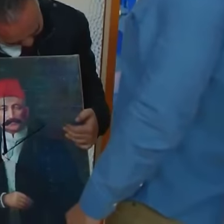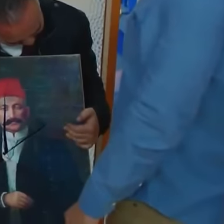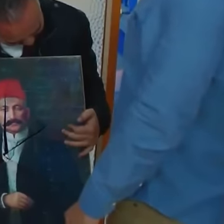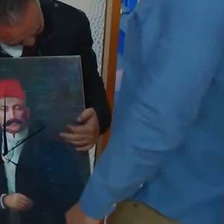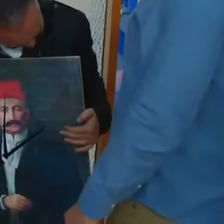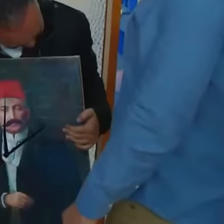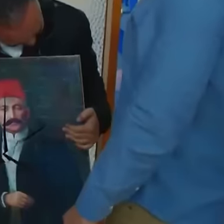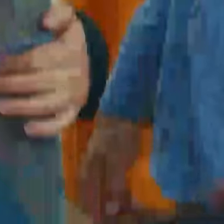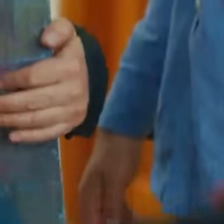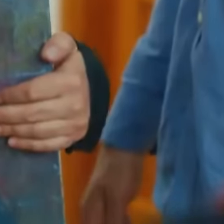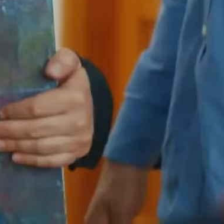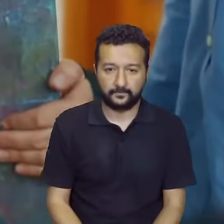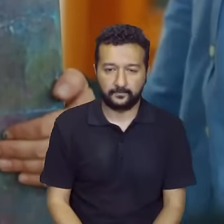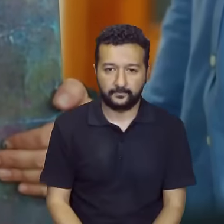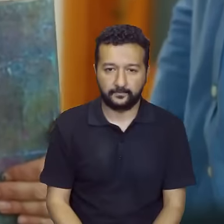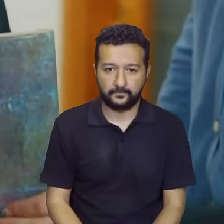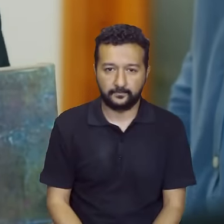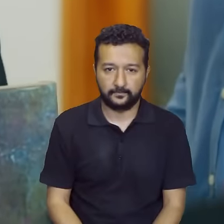şaşkın bakışıyorlar.